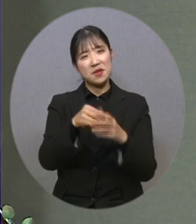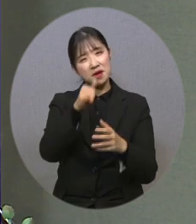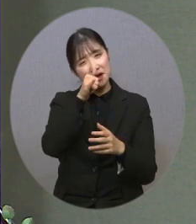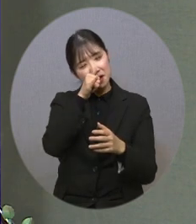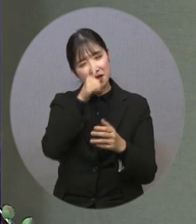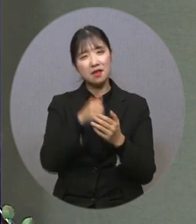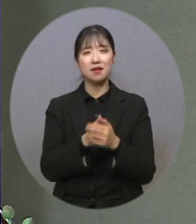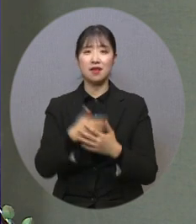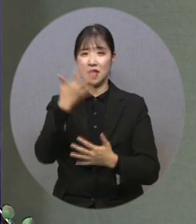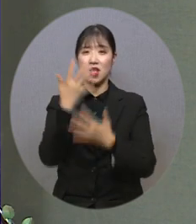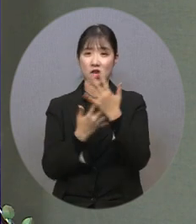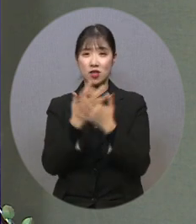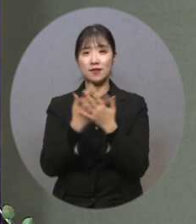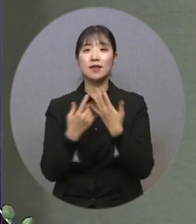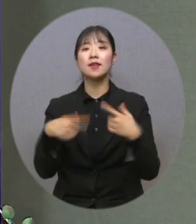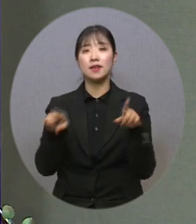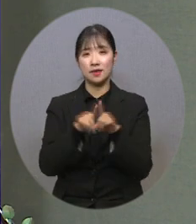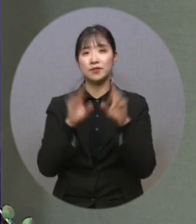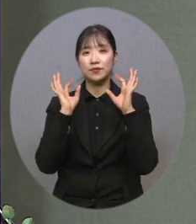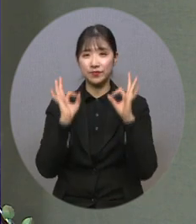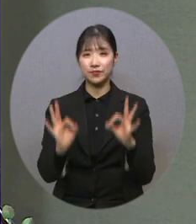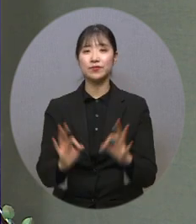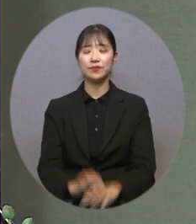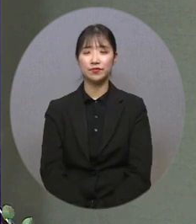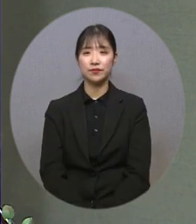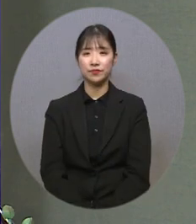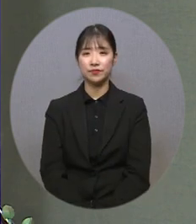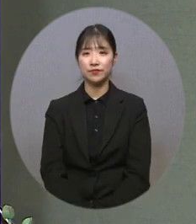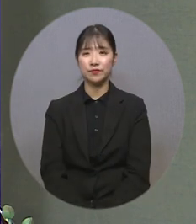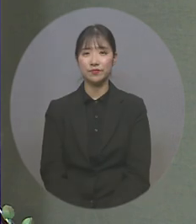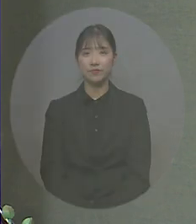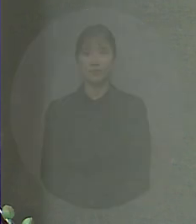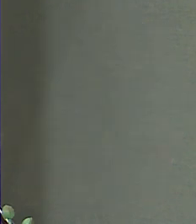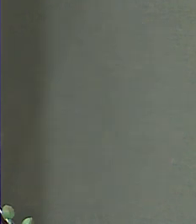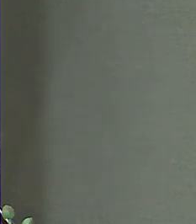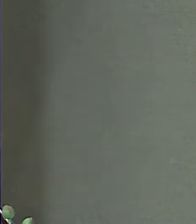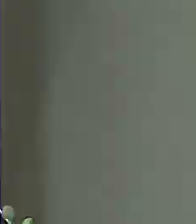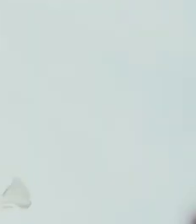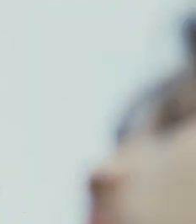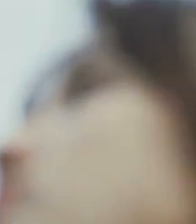한번 준비된 영상을 같이 보겠습니다.